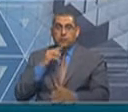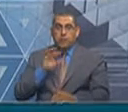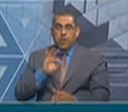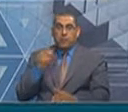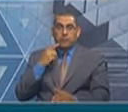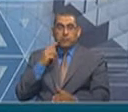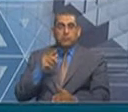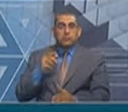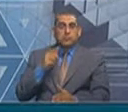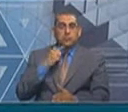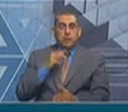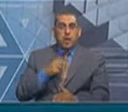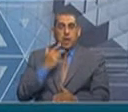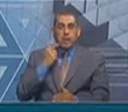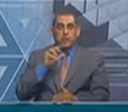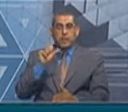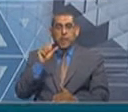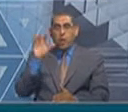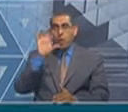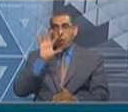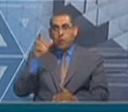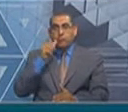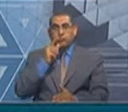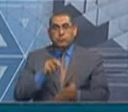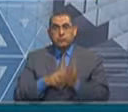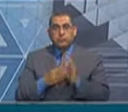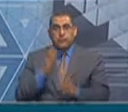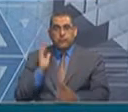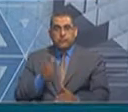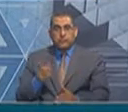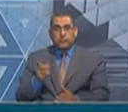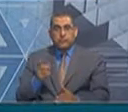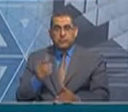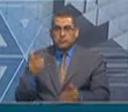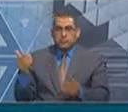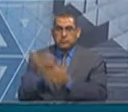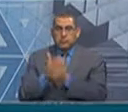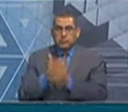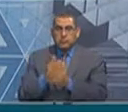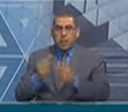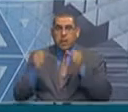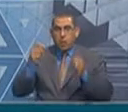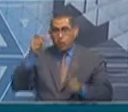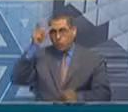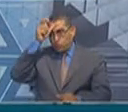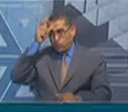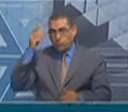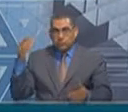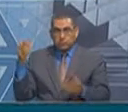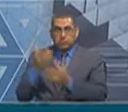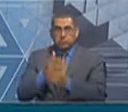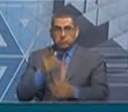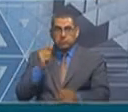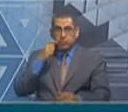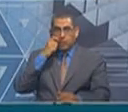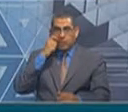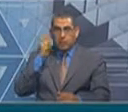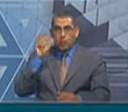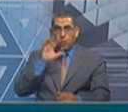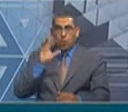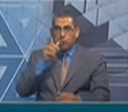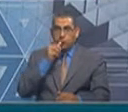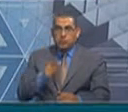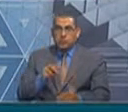وهذا ما يهم دول الاتحاد الأوروبي، خاصة أن هناك يعني تدخل سافر من الجانب التركي، ربما تركز في كلمة بعض الدول الأوروبية